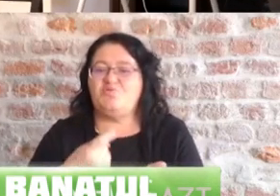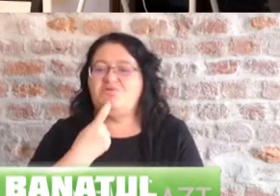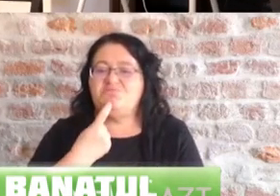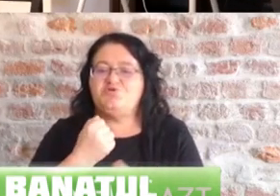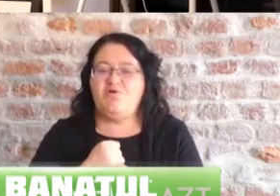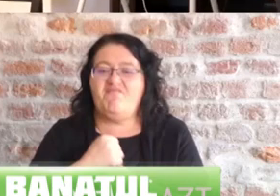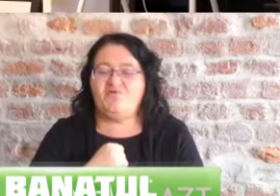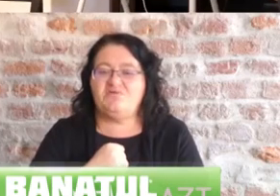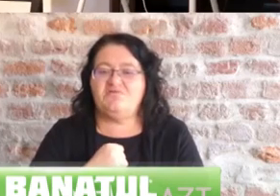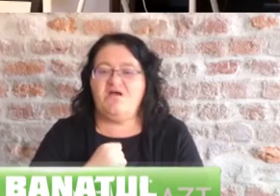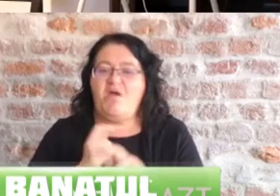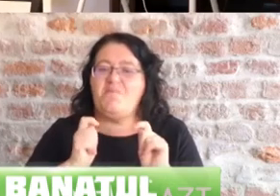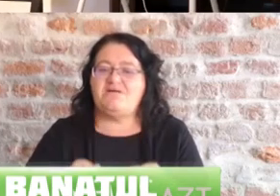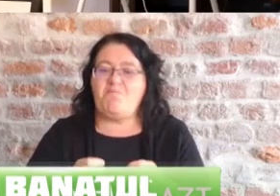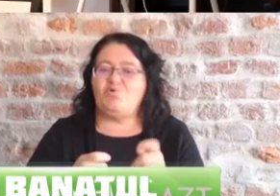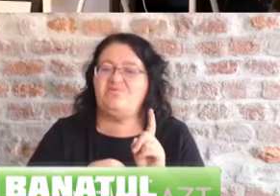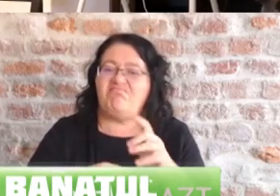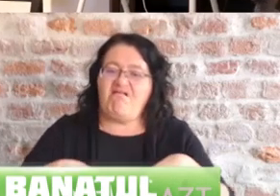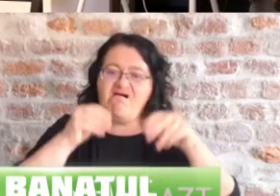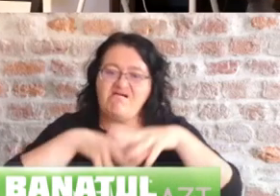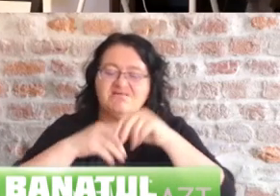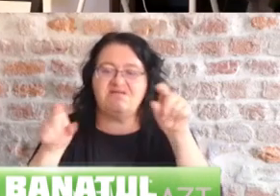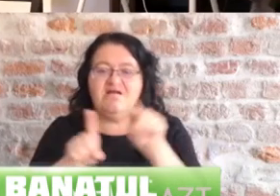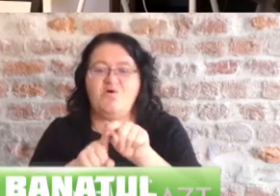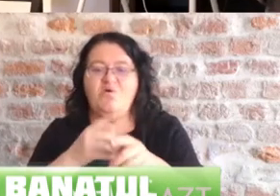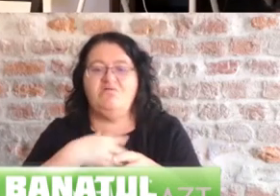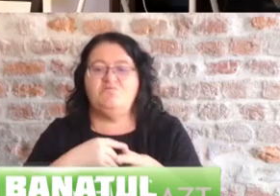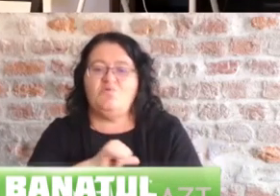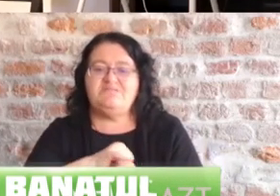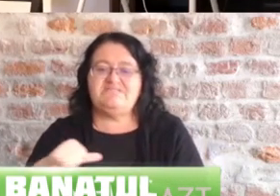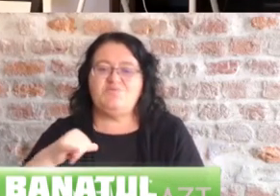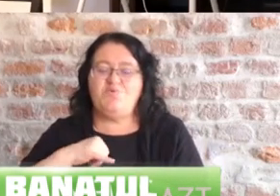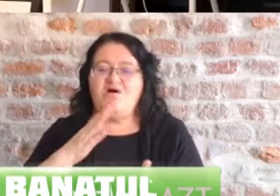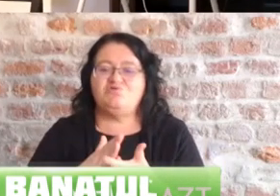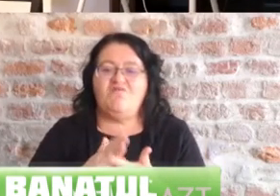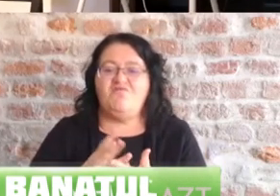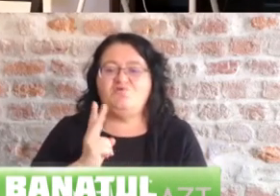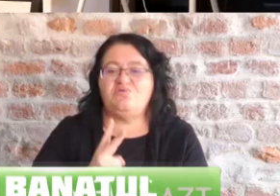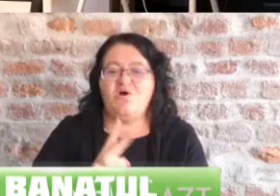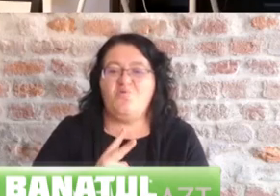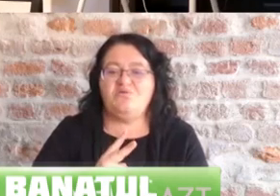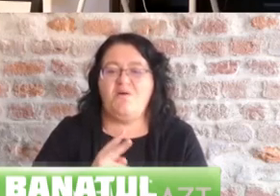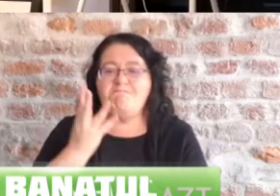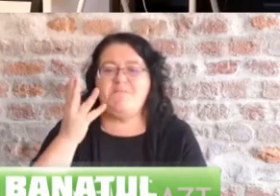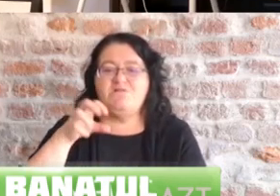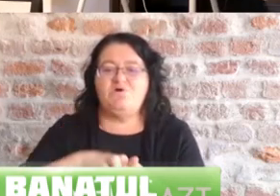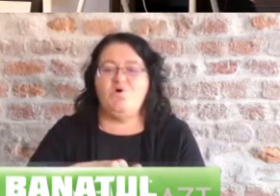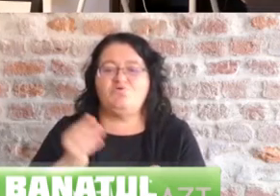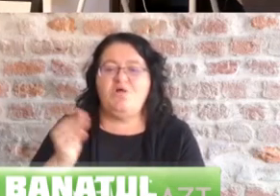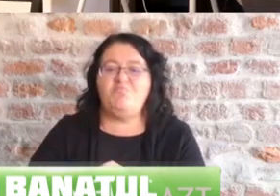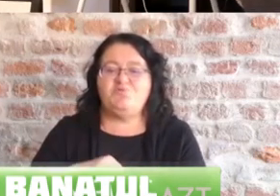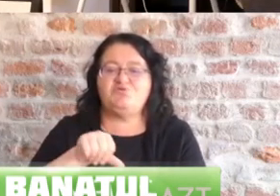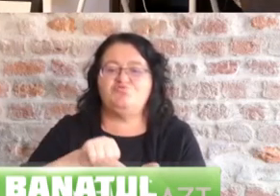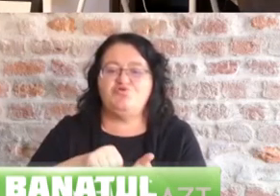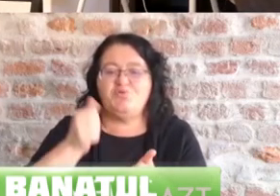ce am făcut e că ne-am raportat la el ca un obiect singular, ceea ce a fost întotdeauna. Este un obiect cu patru fațade și l-am plasat cumva